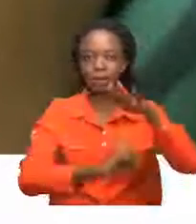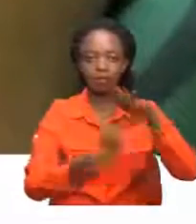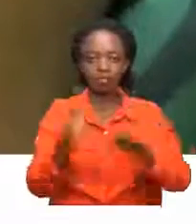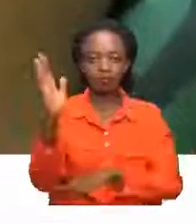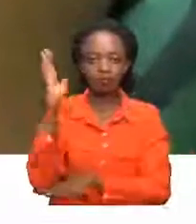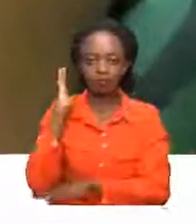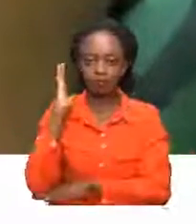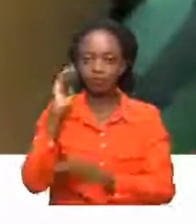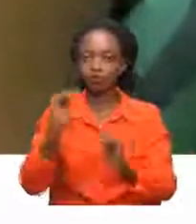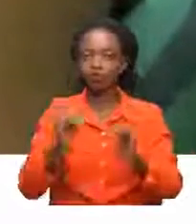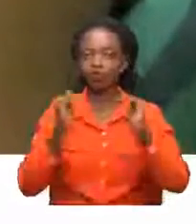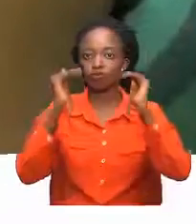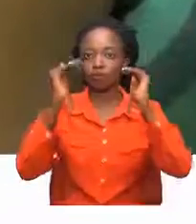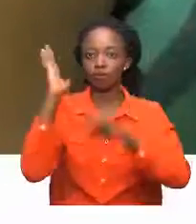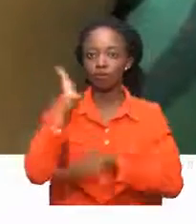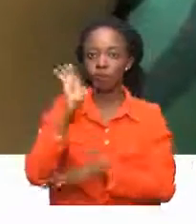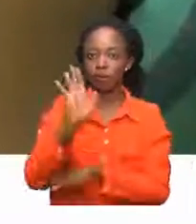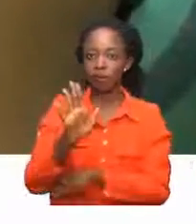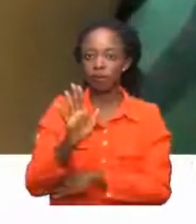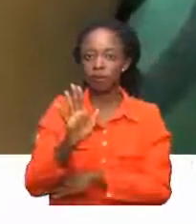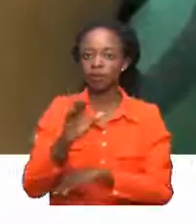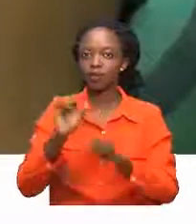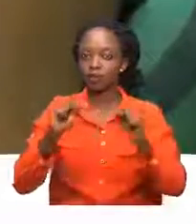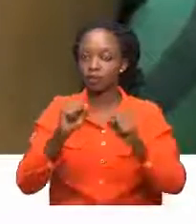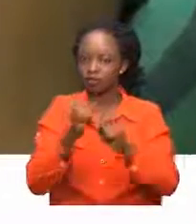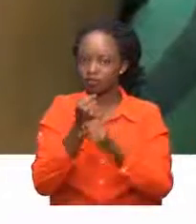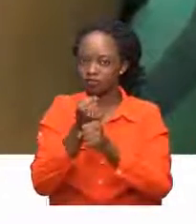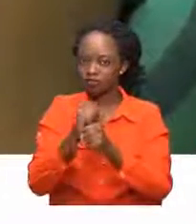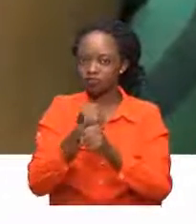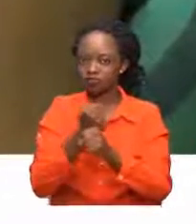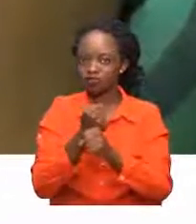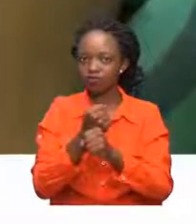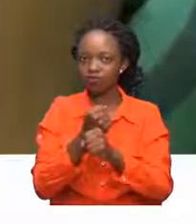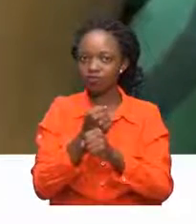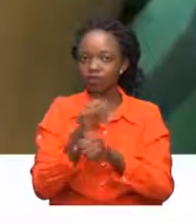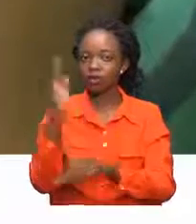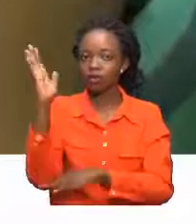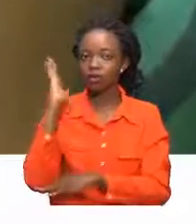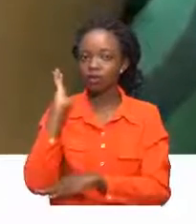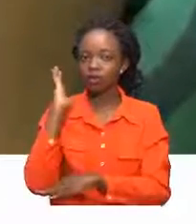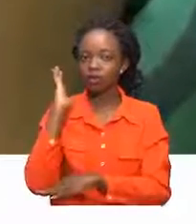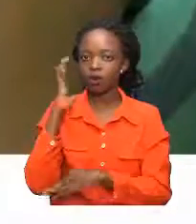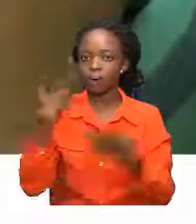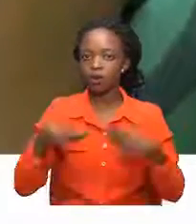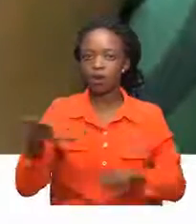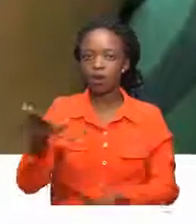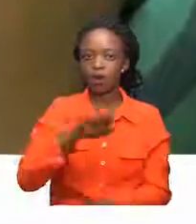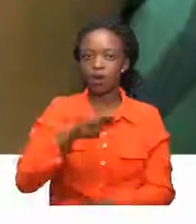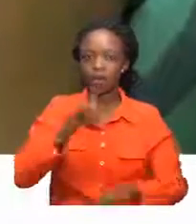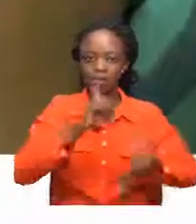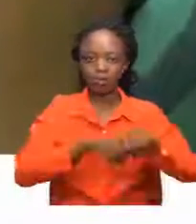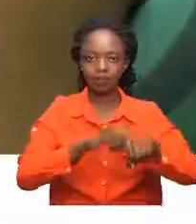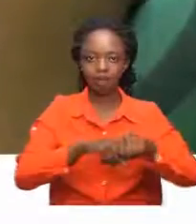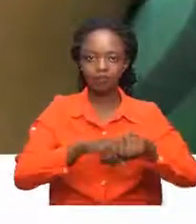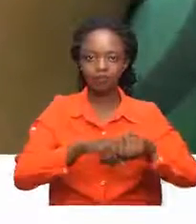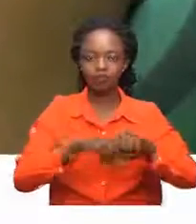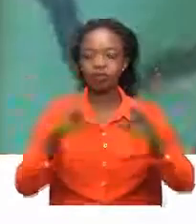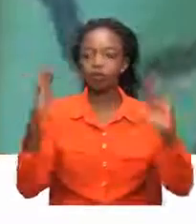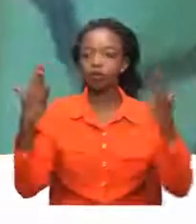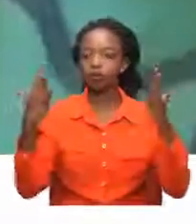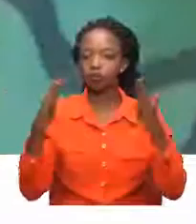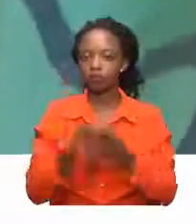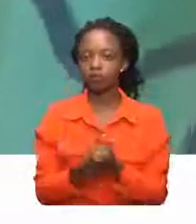usalama kuimarisha usalama ili kuhakikisha usalama wa wakazi wakati wa misimu wa